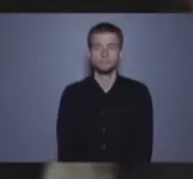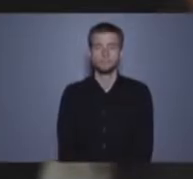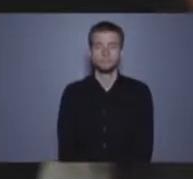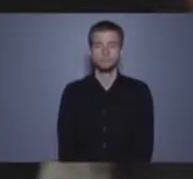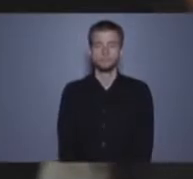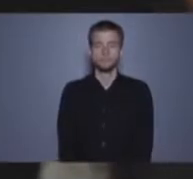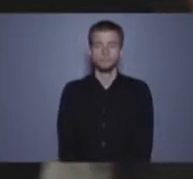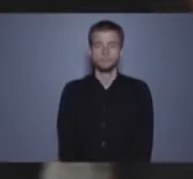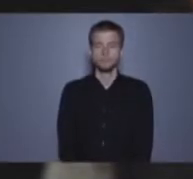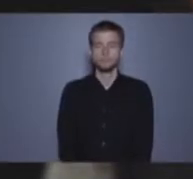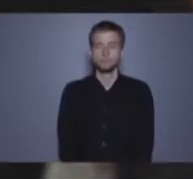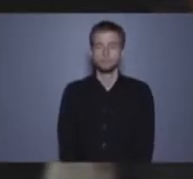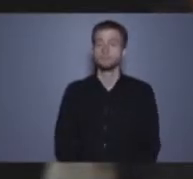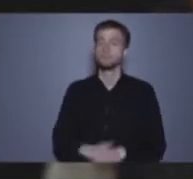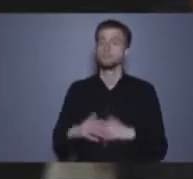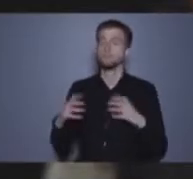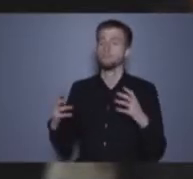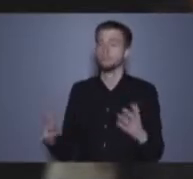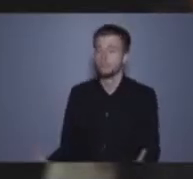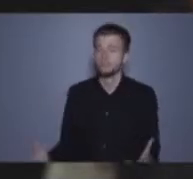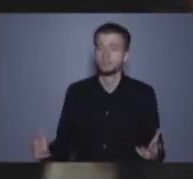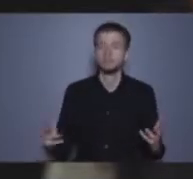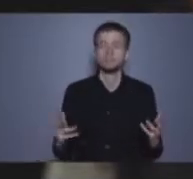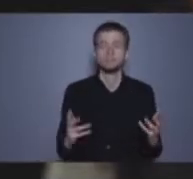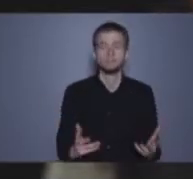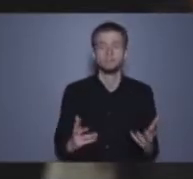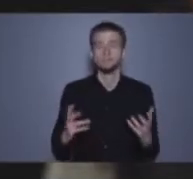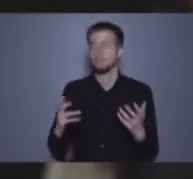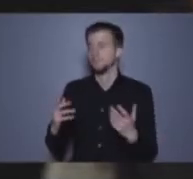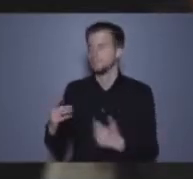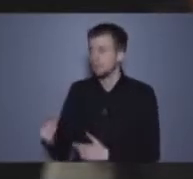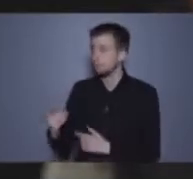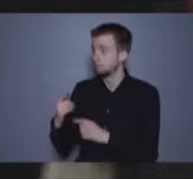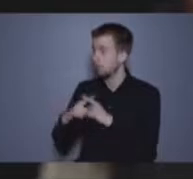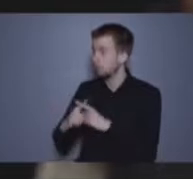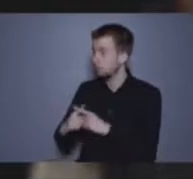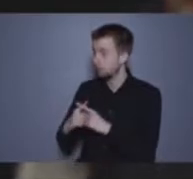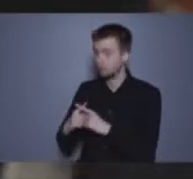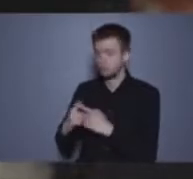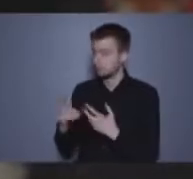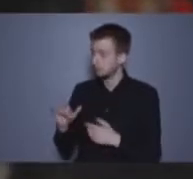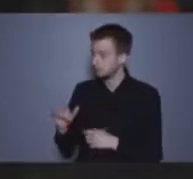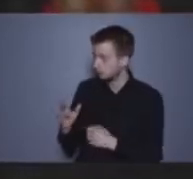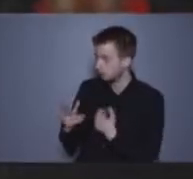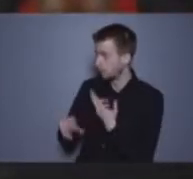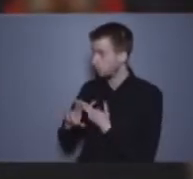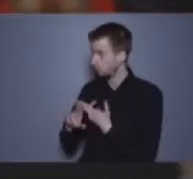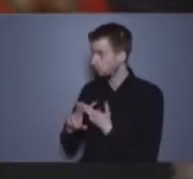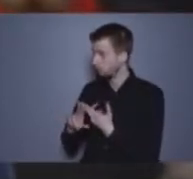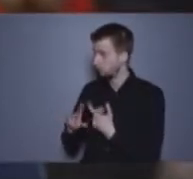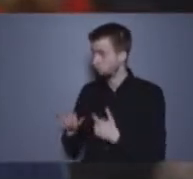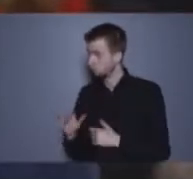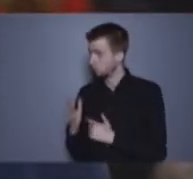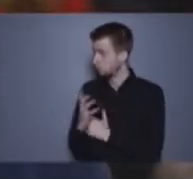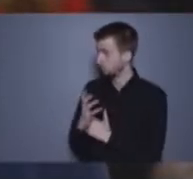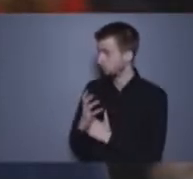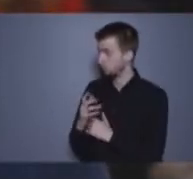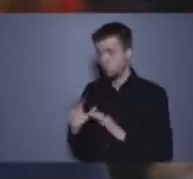Qu'est-ce qu'on peut bien trouver contre cet argument? Eh bien, je vous le dis,